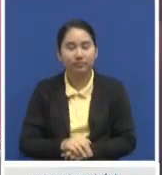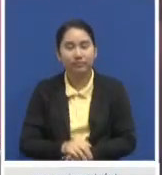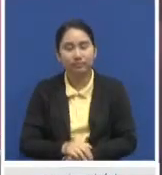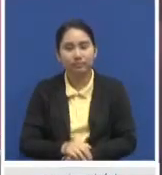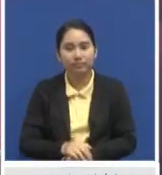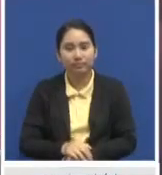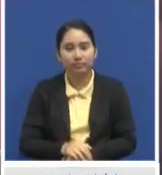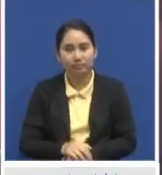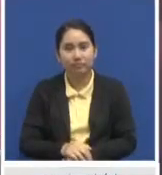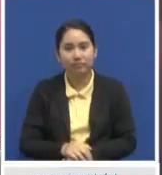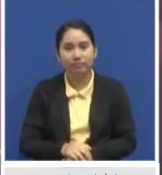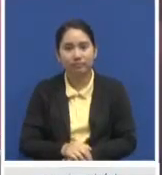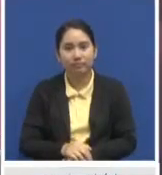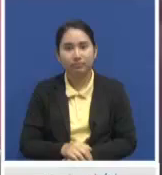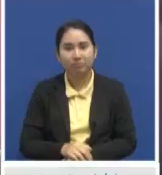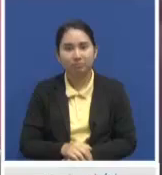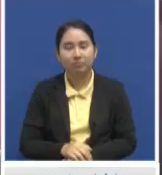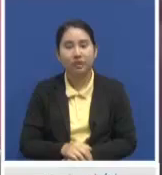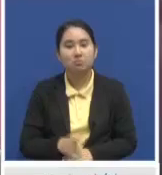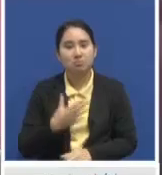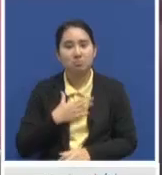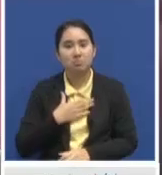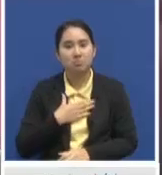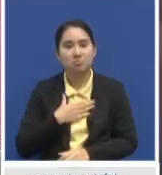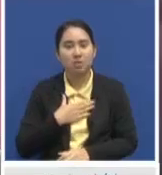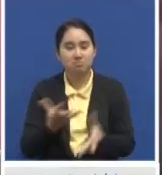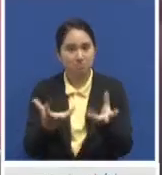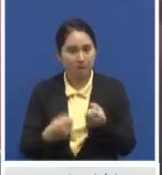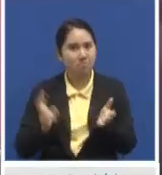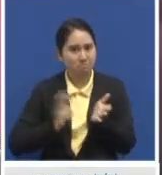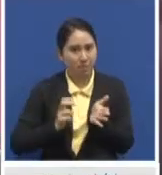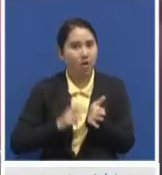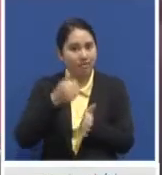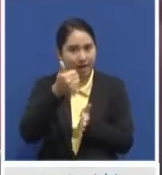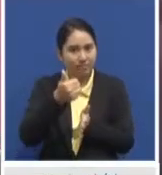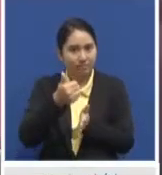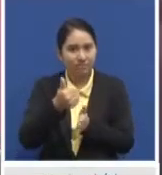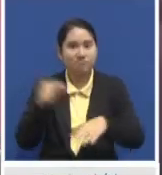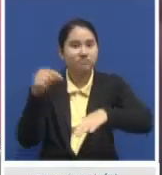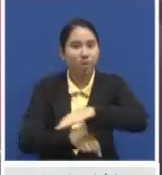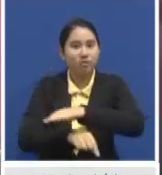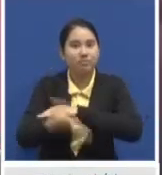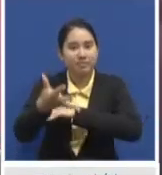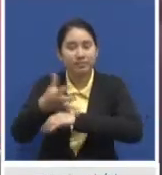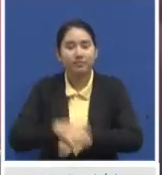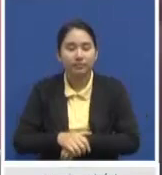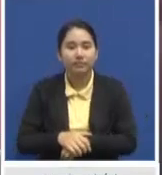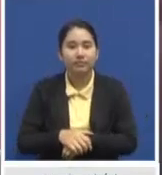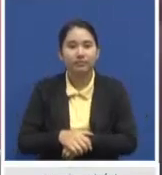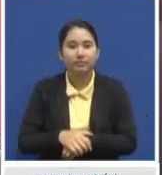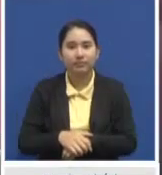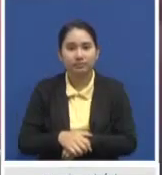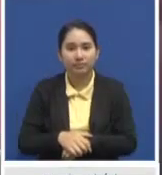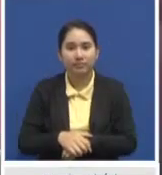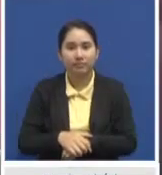ไม่มีสักนิดเดียวครับรับรองได้ว่าที่ทำงานมา5ปีผมไม่มีโดยเด็ดขาดไม่ว่าจ